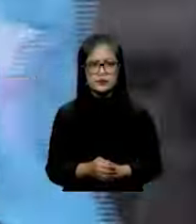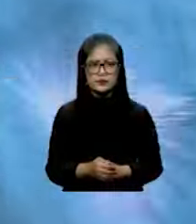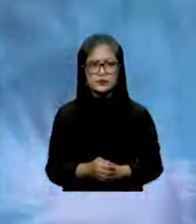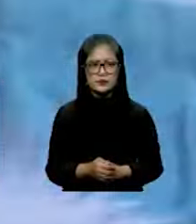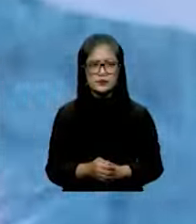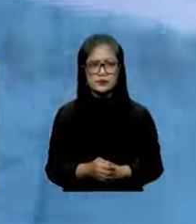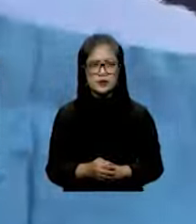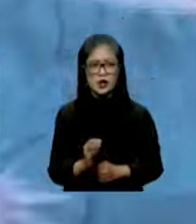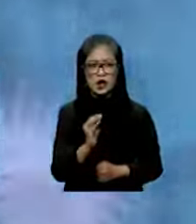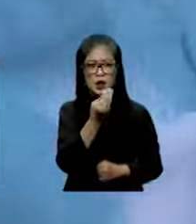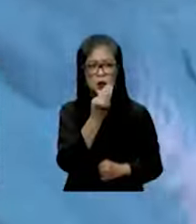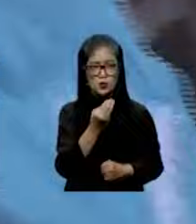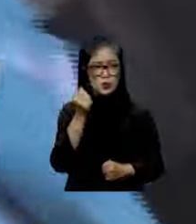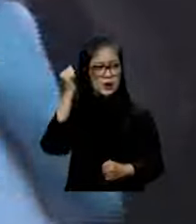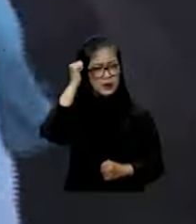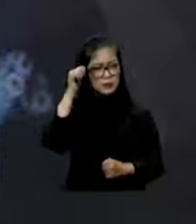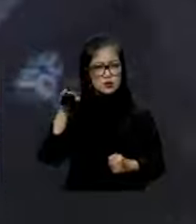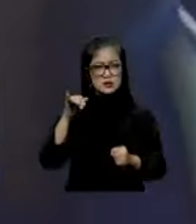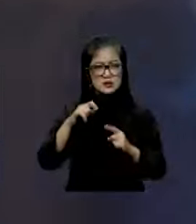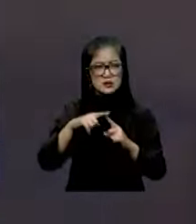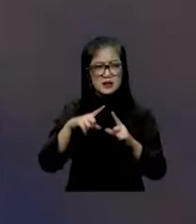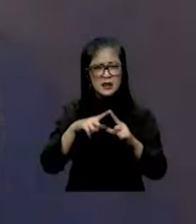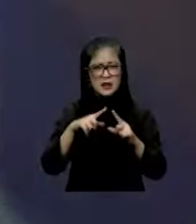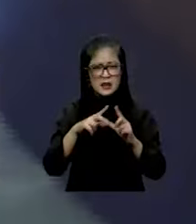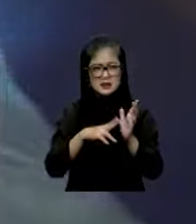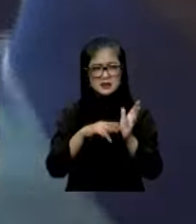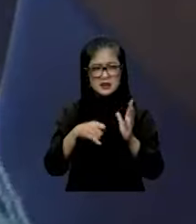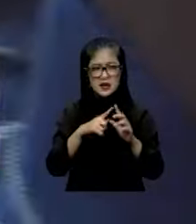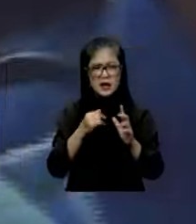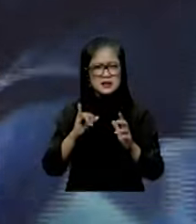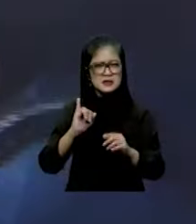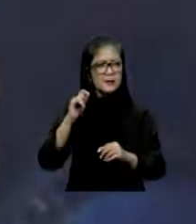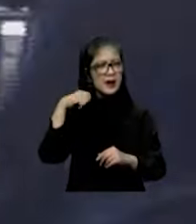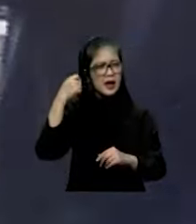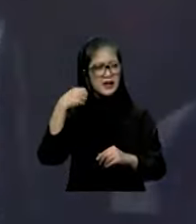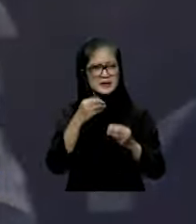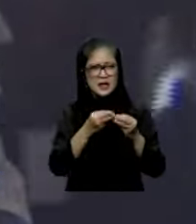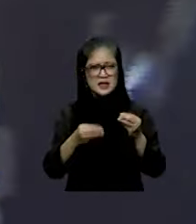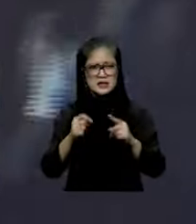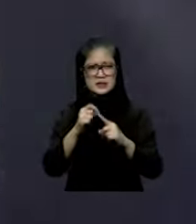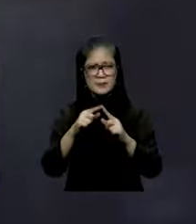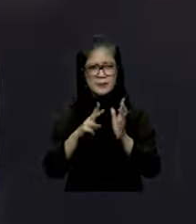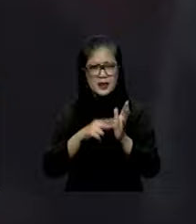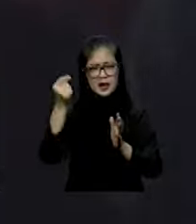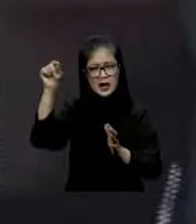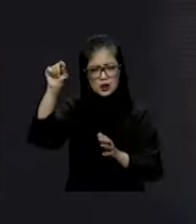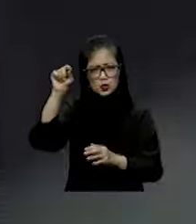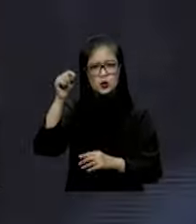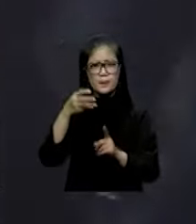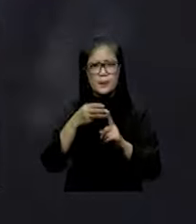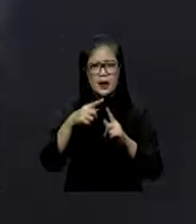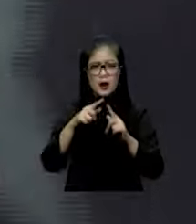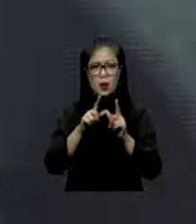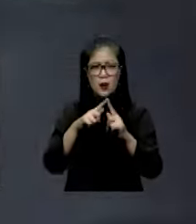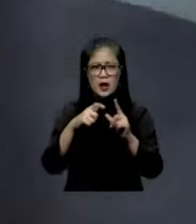Ketua DPP Partai Amanat Nasional Zita Anjani dan sejumlah artis kader PAN tiba di kantor Bawaslu Jakarta Pusat Kamis sore. Pasha Ungu,